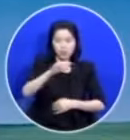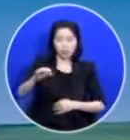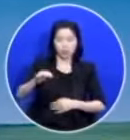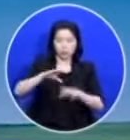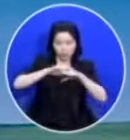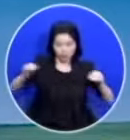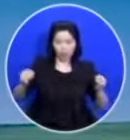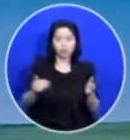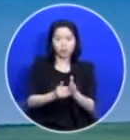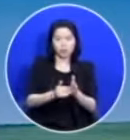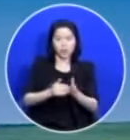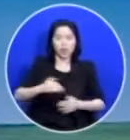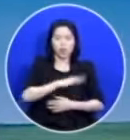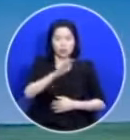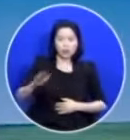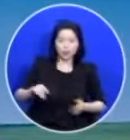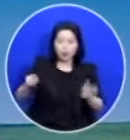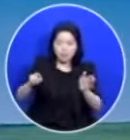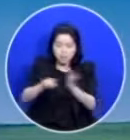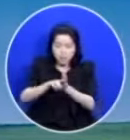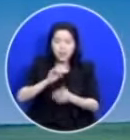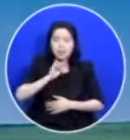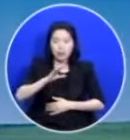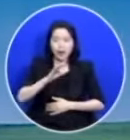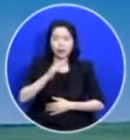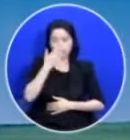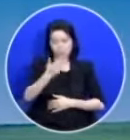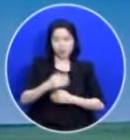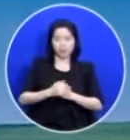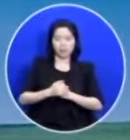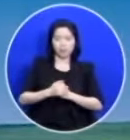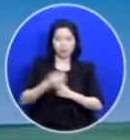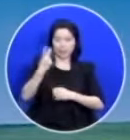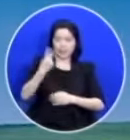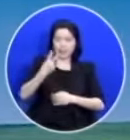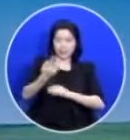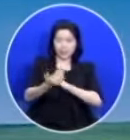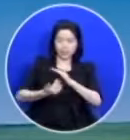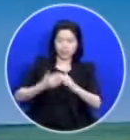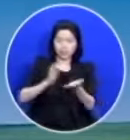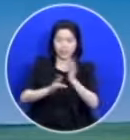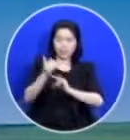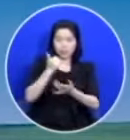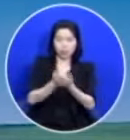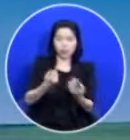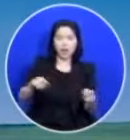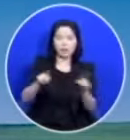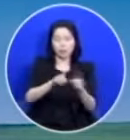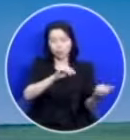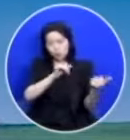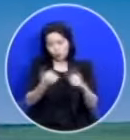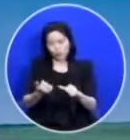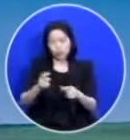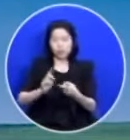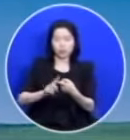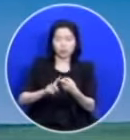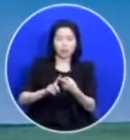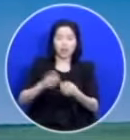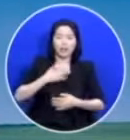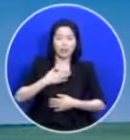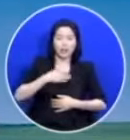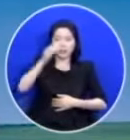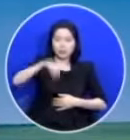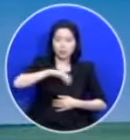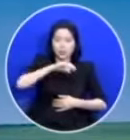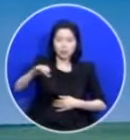주셨습니다 우리는 믿기만 하면 되는 거예요 2천년 전에 예수님과 함께 죽었음을 내가 십자가에서 예수님과